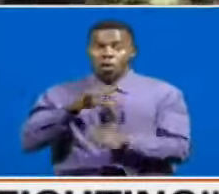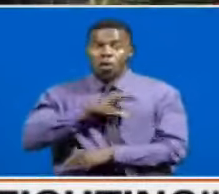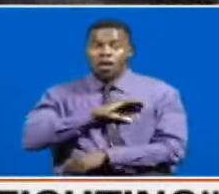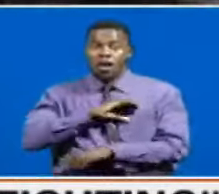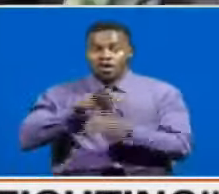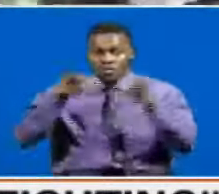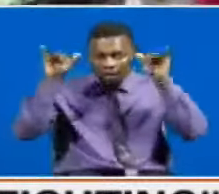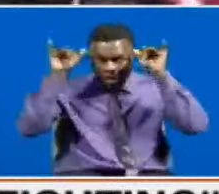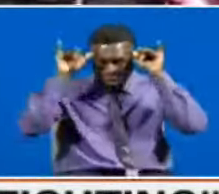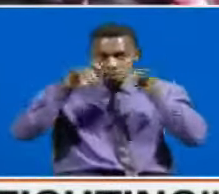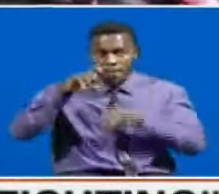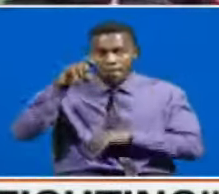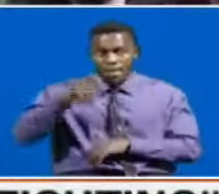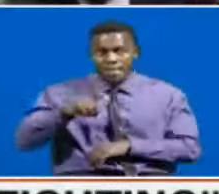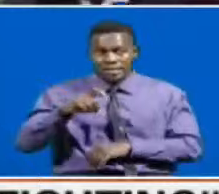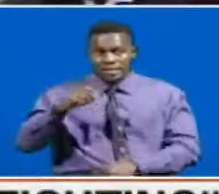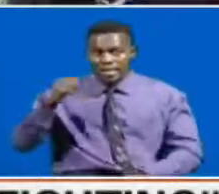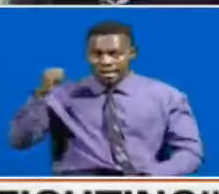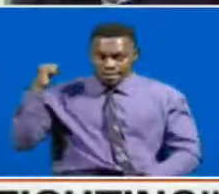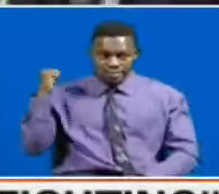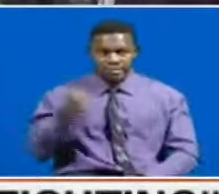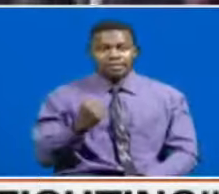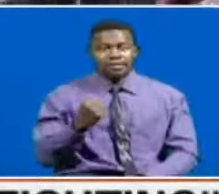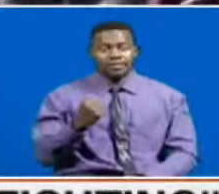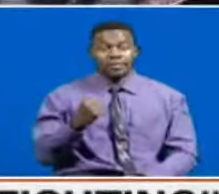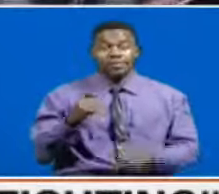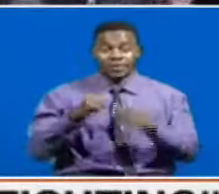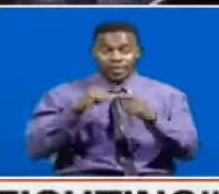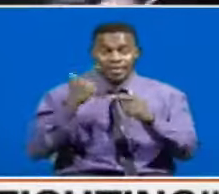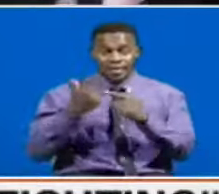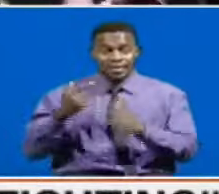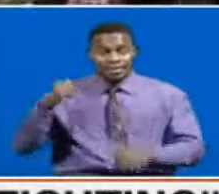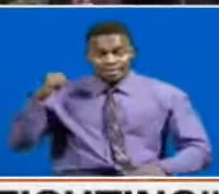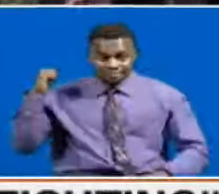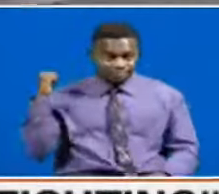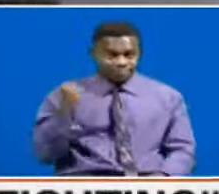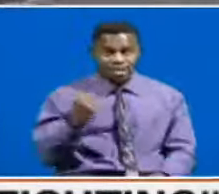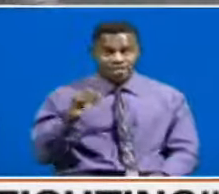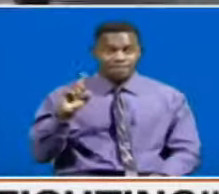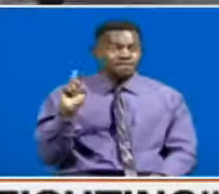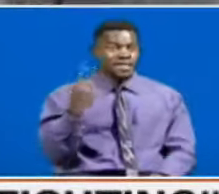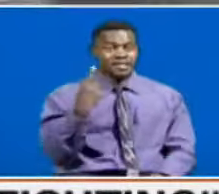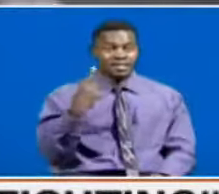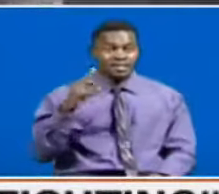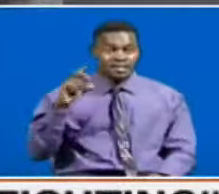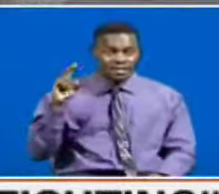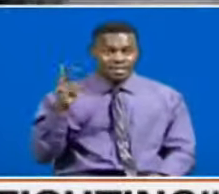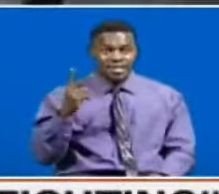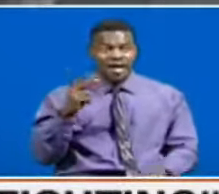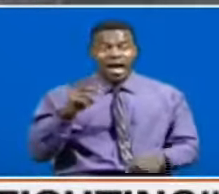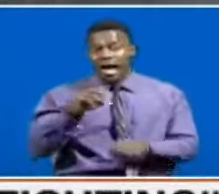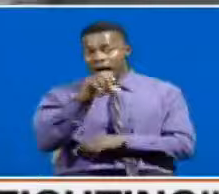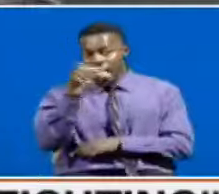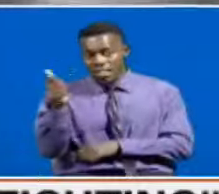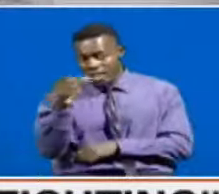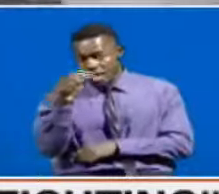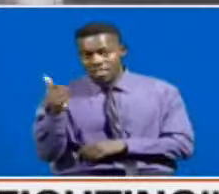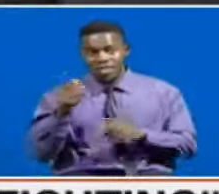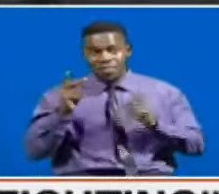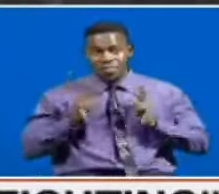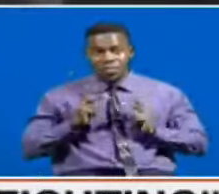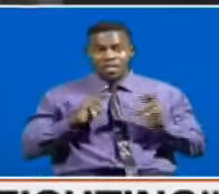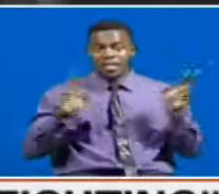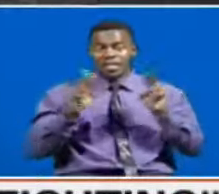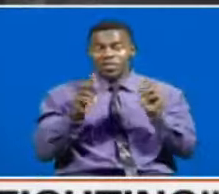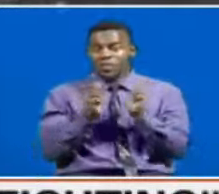nyingine anamkana tena. Na kisha kumdunga mshale wa kwanza, huku wakereketo wa wenzake waliojihami kwa mapanga